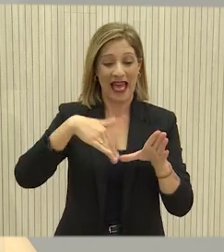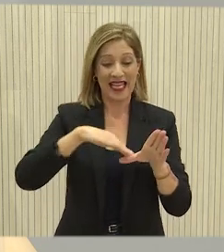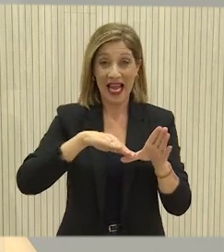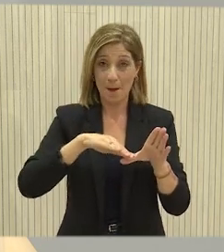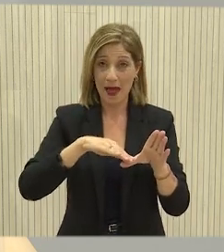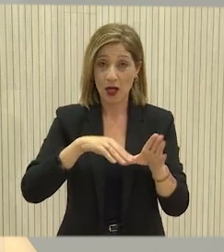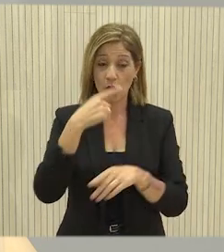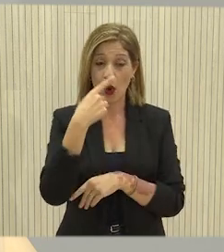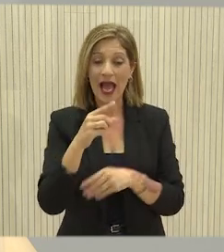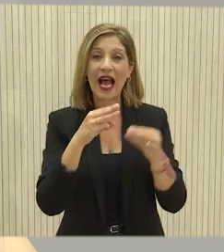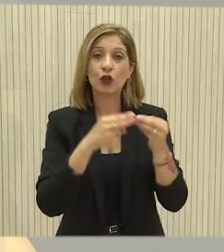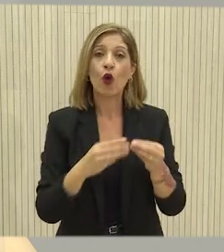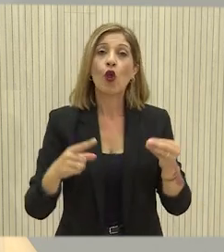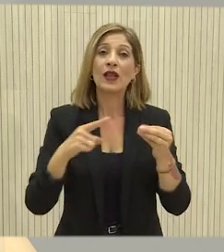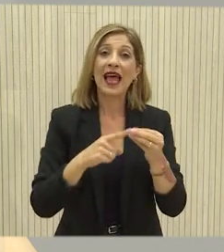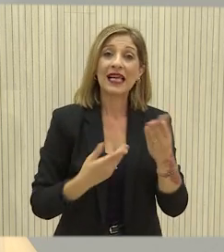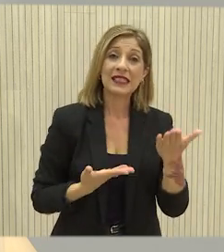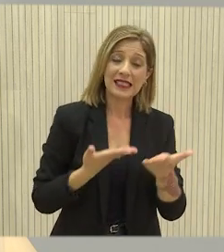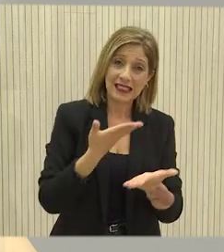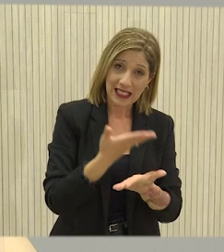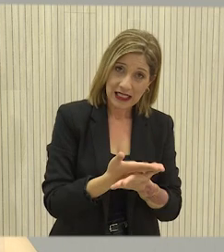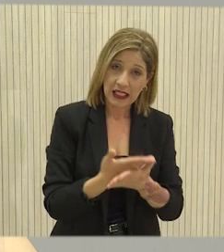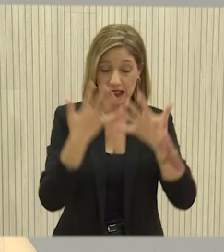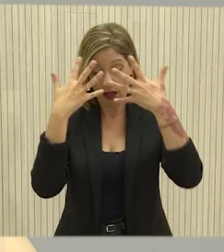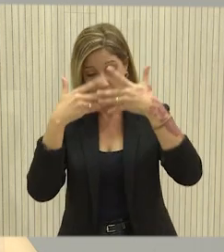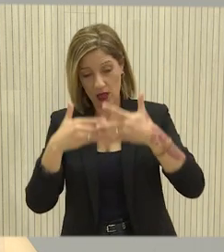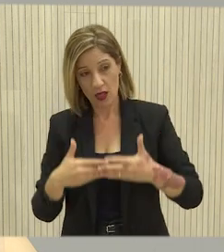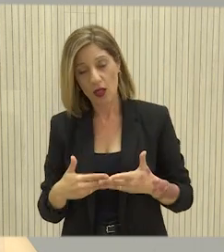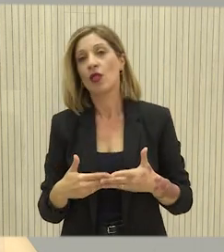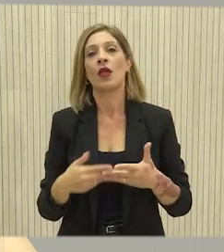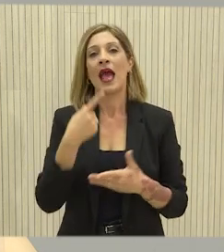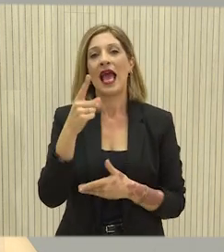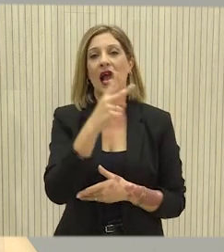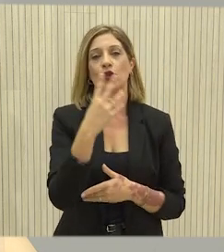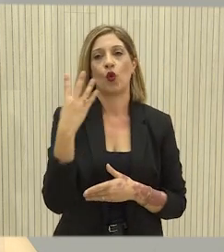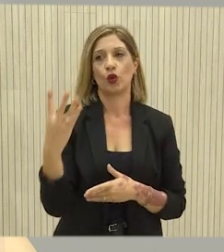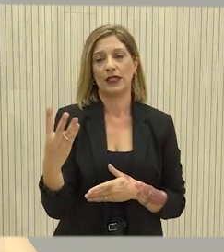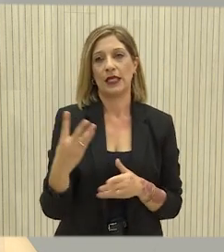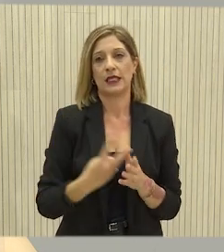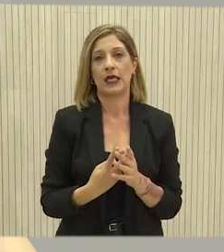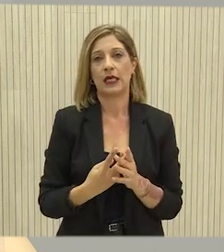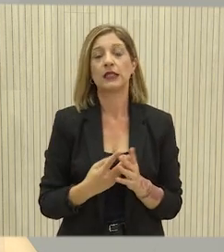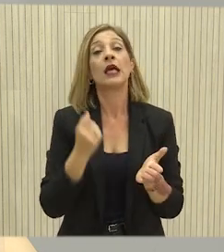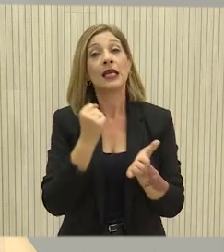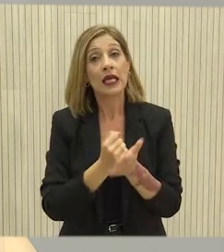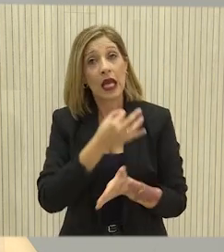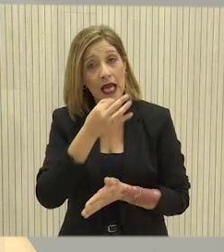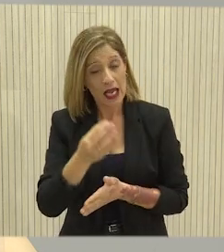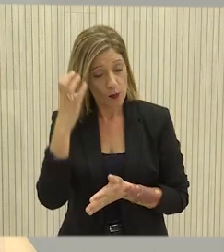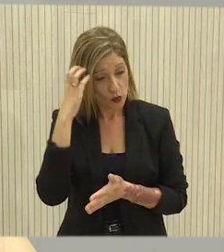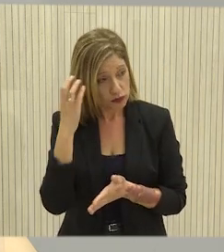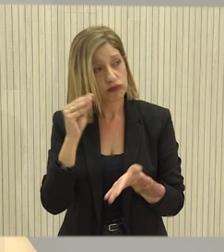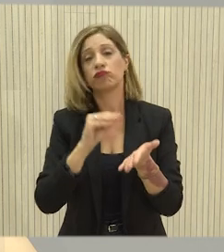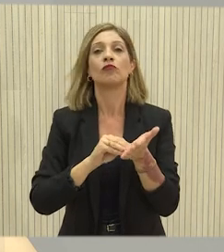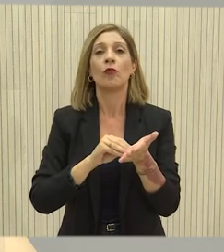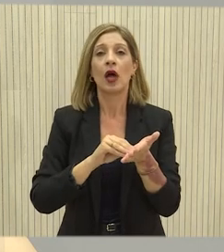έχουν υποβληθεί 186 αιτήσεις και για τον Θεατρικό Οργανισμό Κύπρου 124. Παράλληλα, υπενθυμίζουμε ότι βρίσκεται